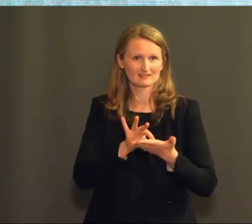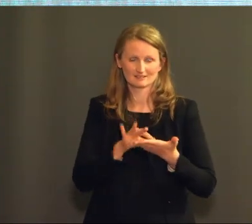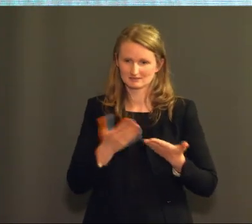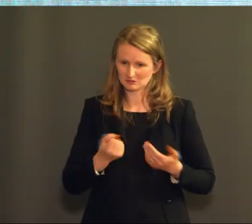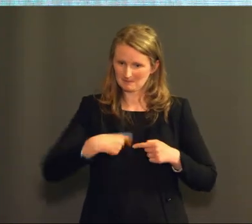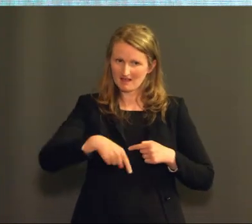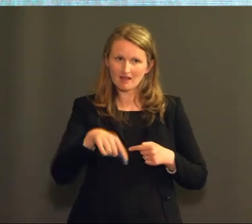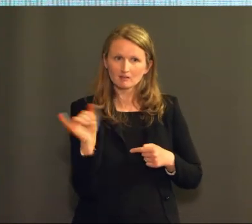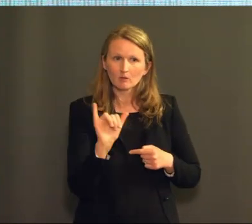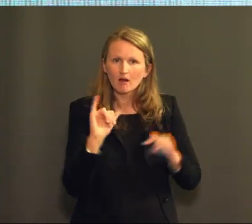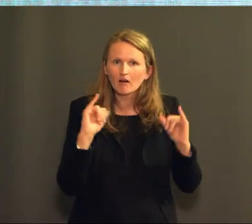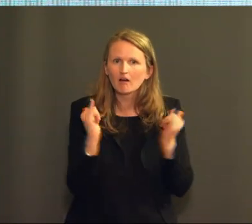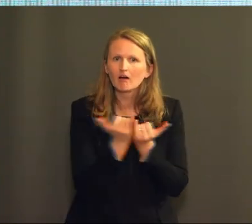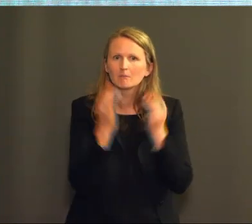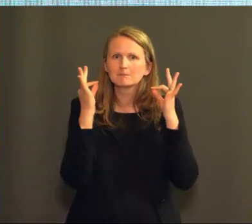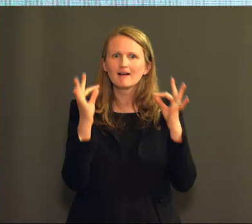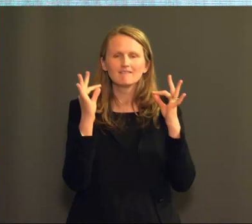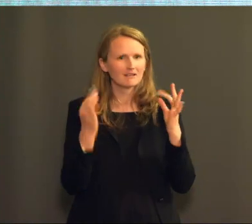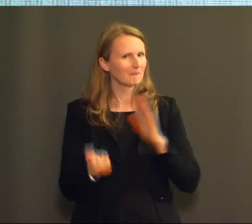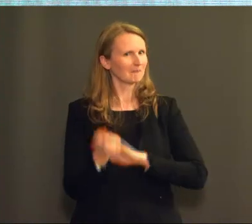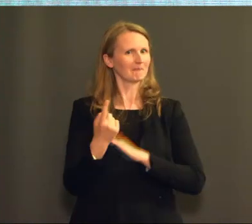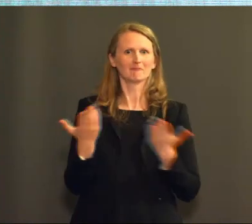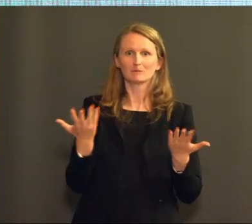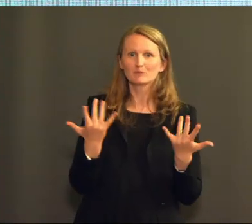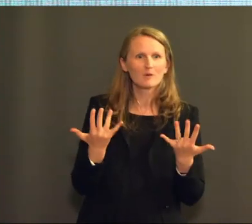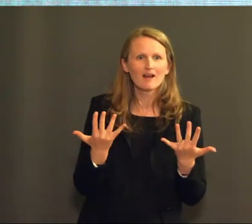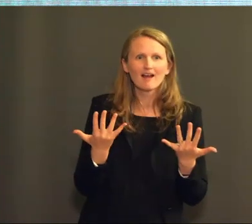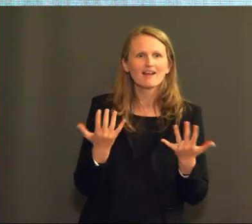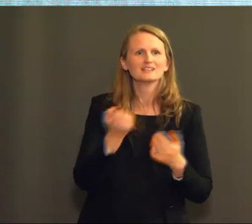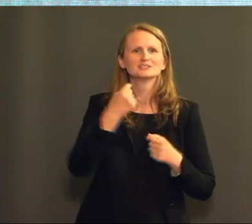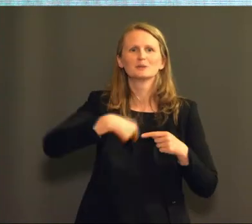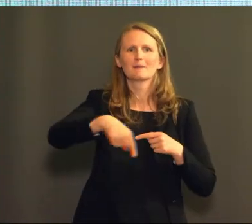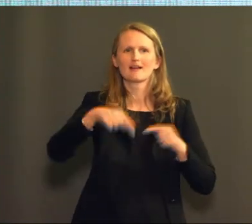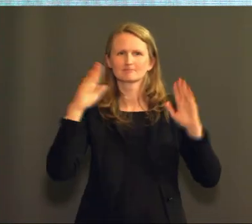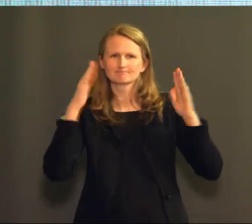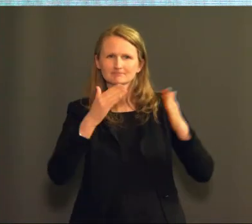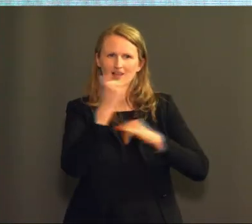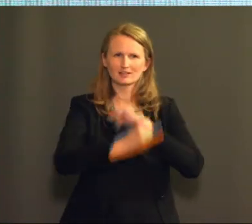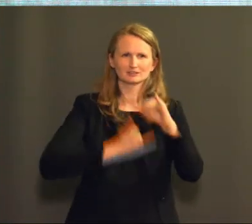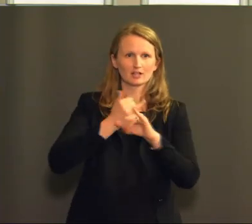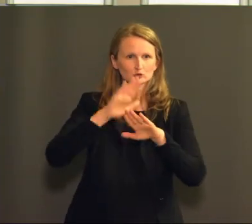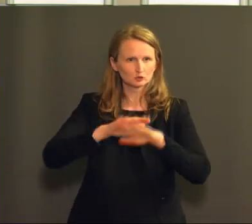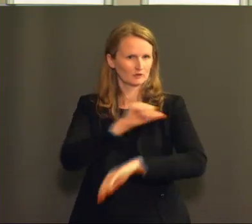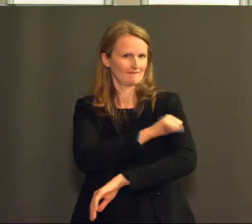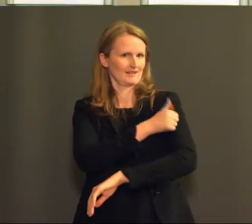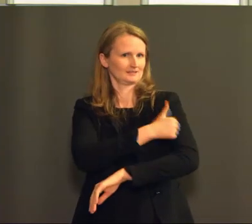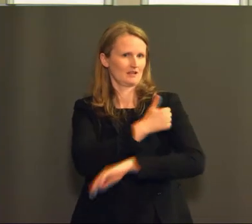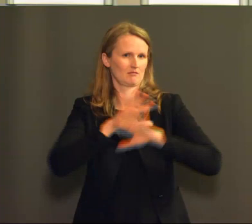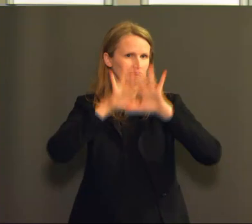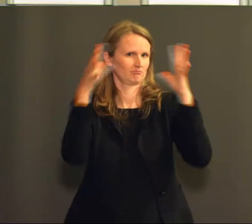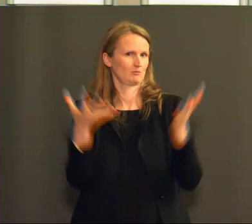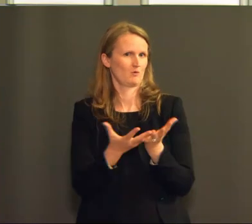Semaine internationale de la vaccination, c'est un nombre record de vaccins qui seront livrés cette semaine dans notre